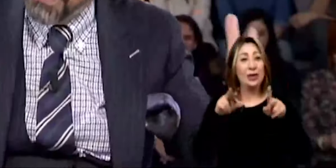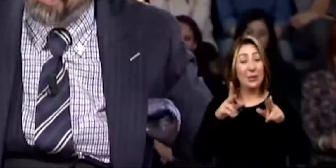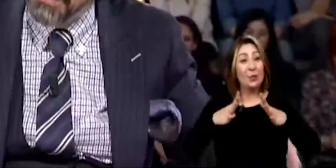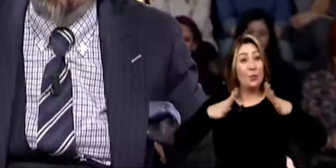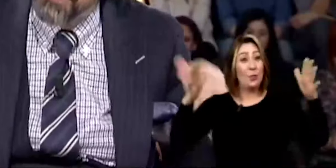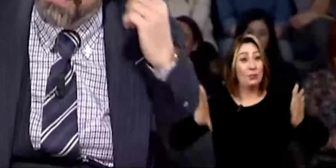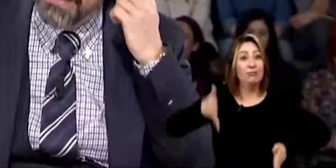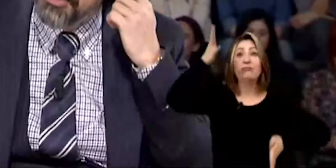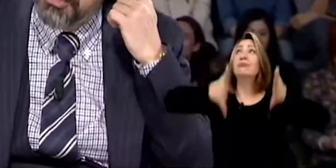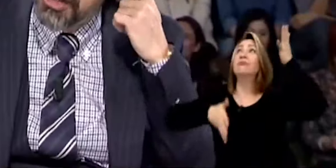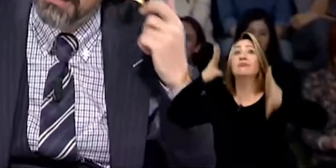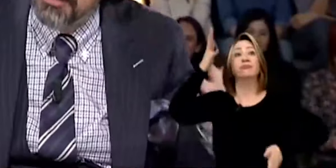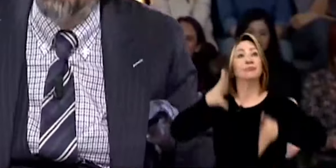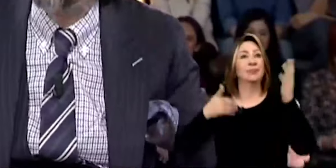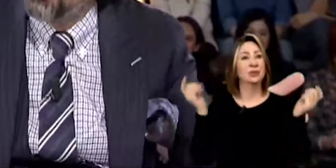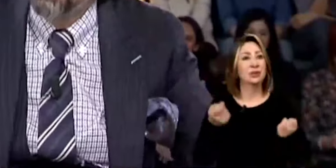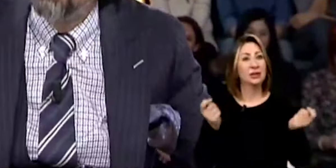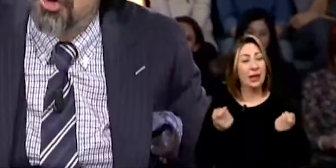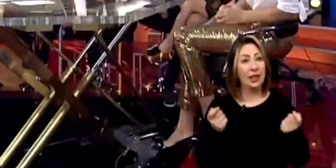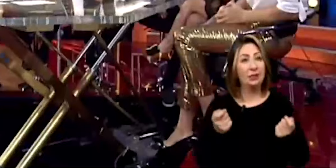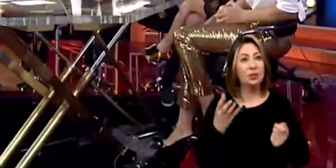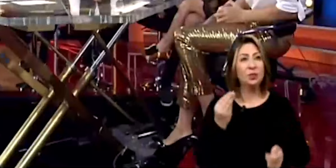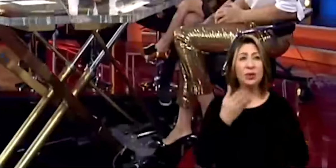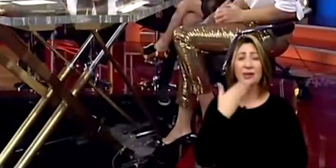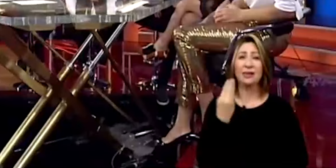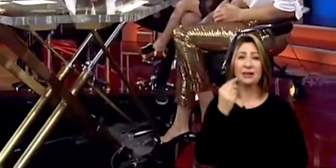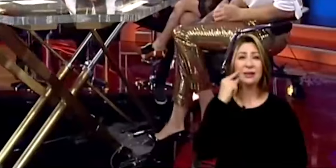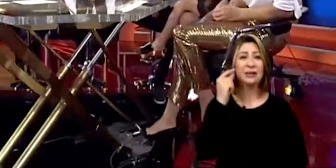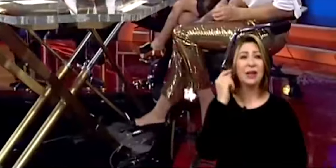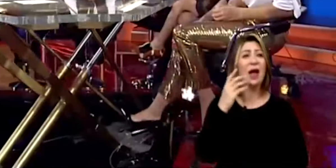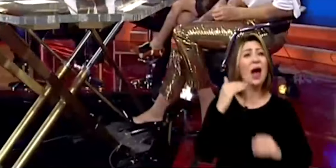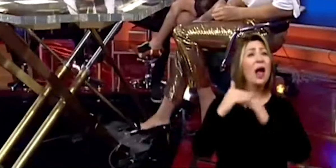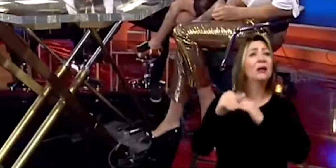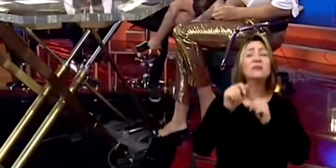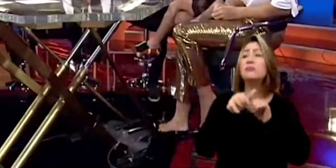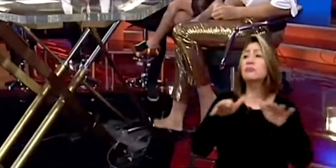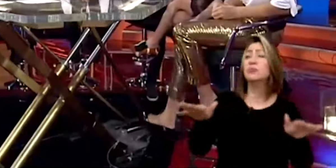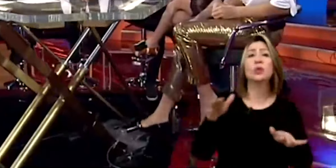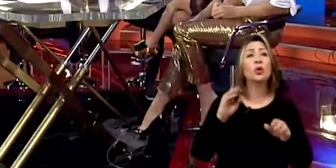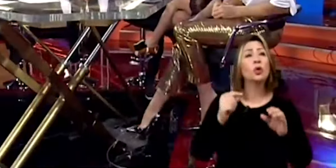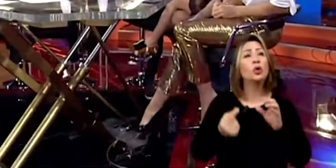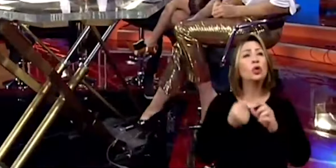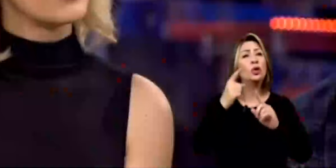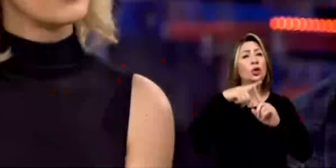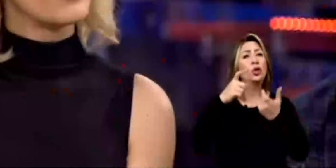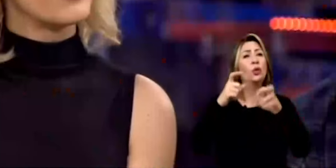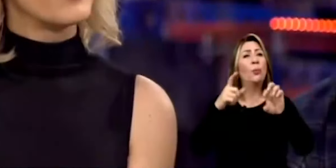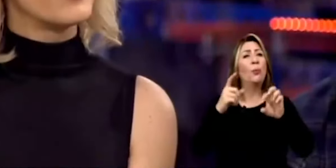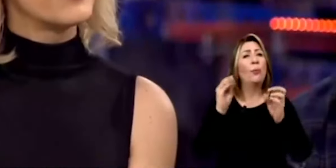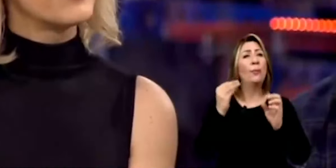büyük plazalarda, müesseselerde çalışanlardır. Ben çünkü çok genç insanların halk arasında yaygın deyimle tüplettiklerini duydum